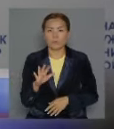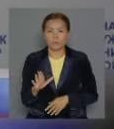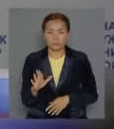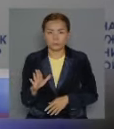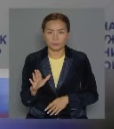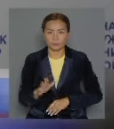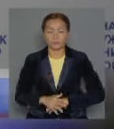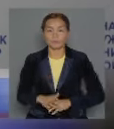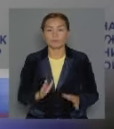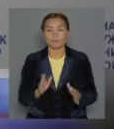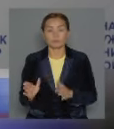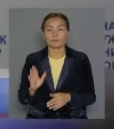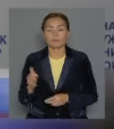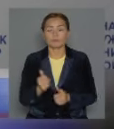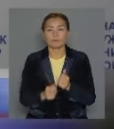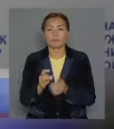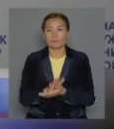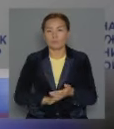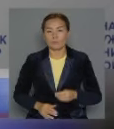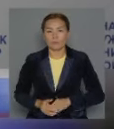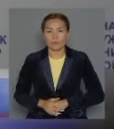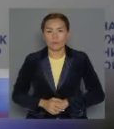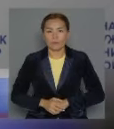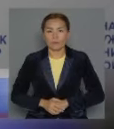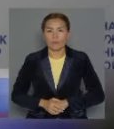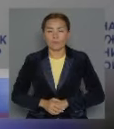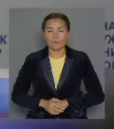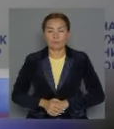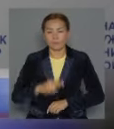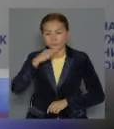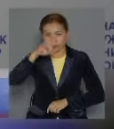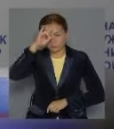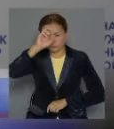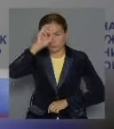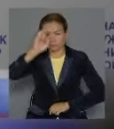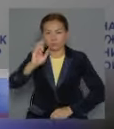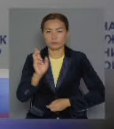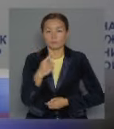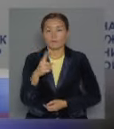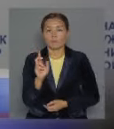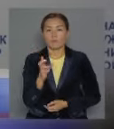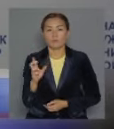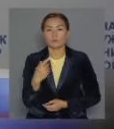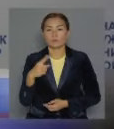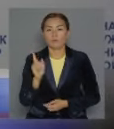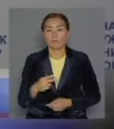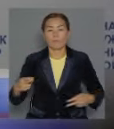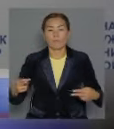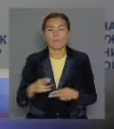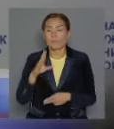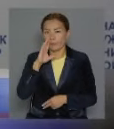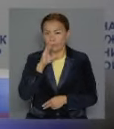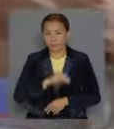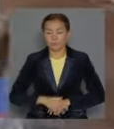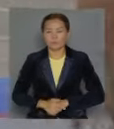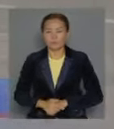бана реттеу жасалып, әрі қарай Қазақстан Республикасының ақ мемлекеттік номерін алуға және заңдастыруға мүмкіншіліктері